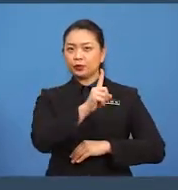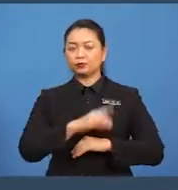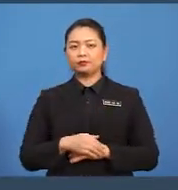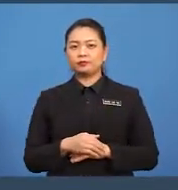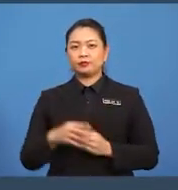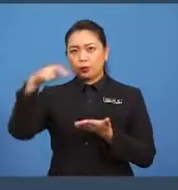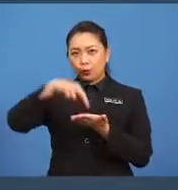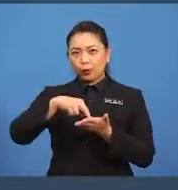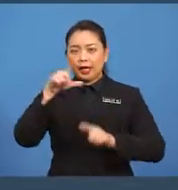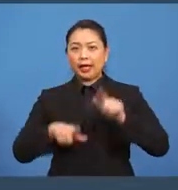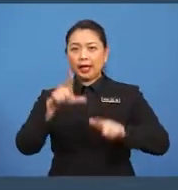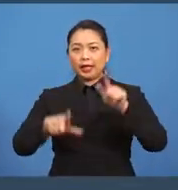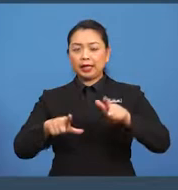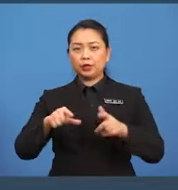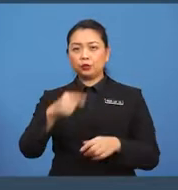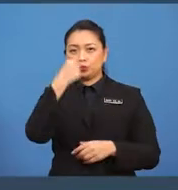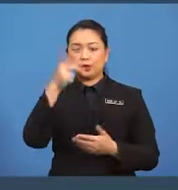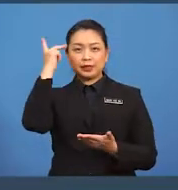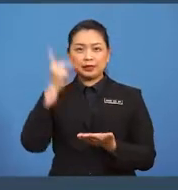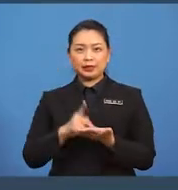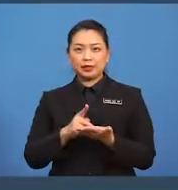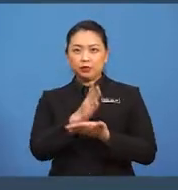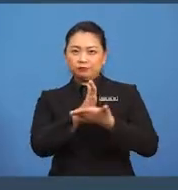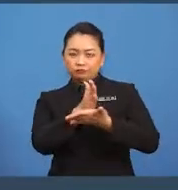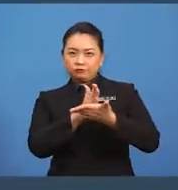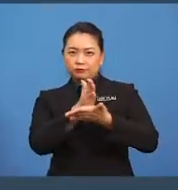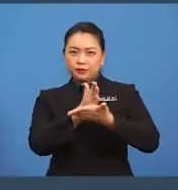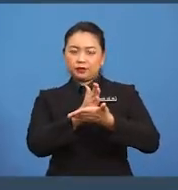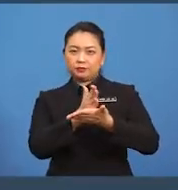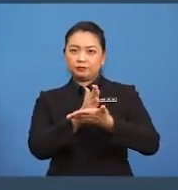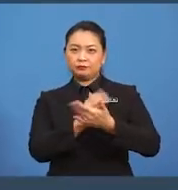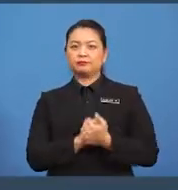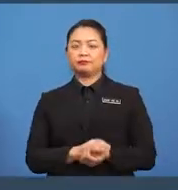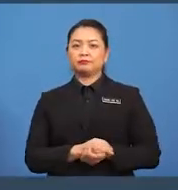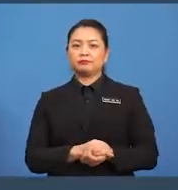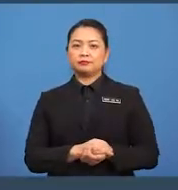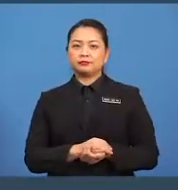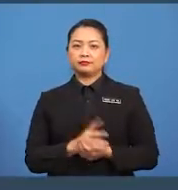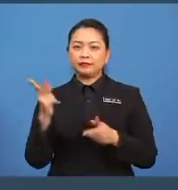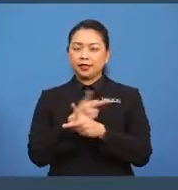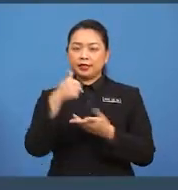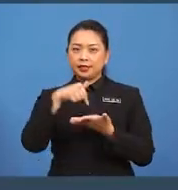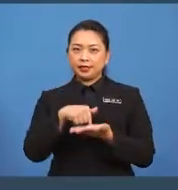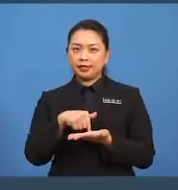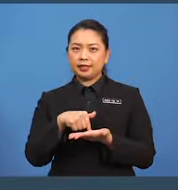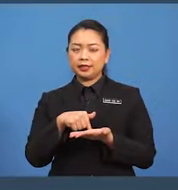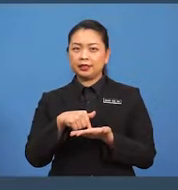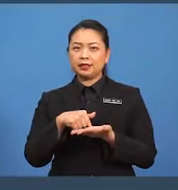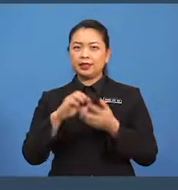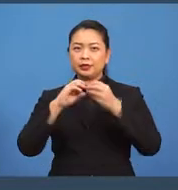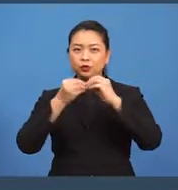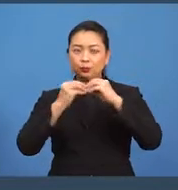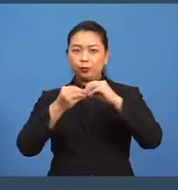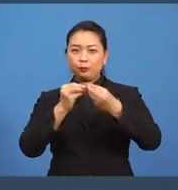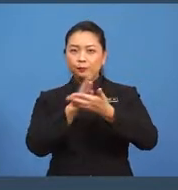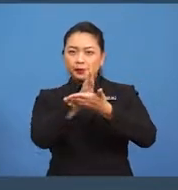Ulang langkah untuk mengenal pasti item pertengahan pada senarai yang tinggal. Kali ini, nombor item